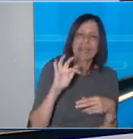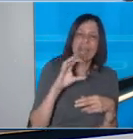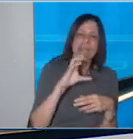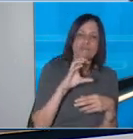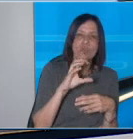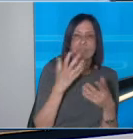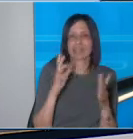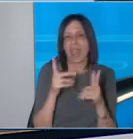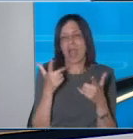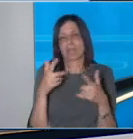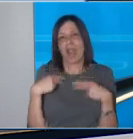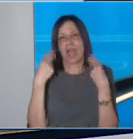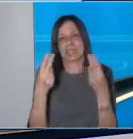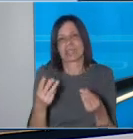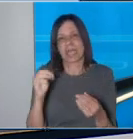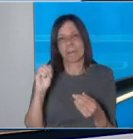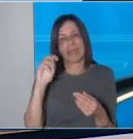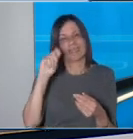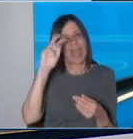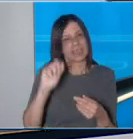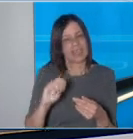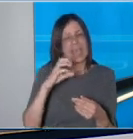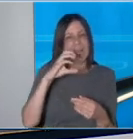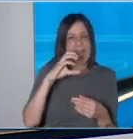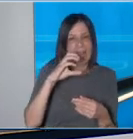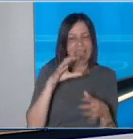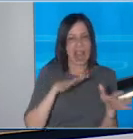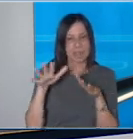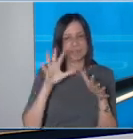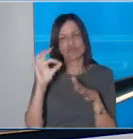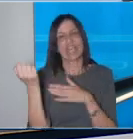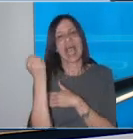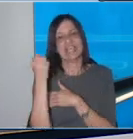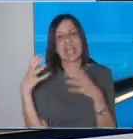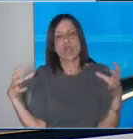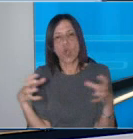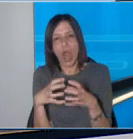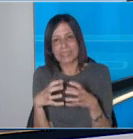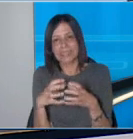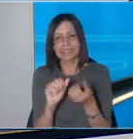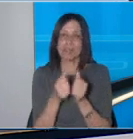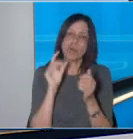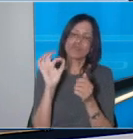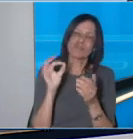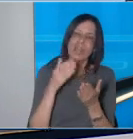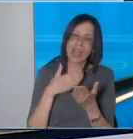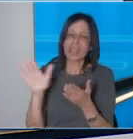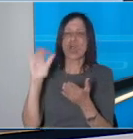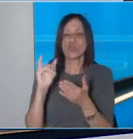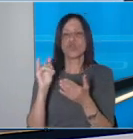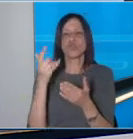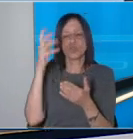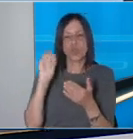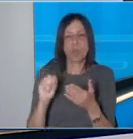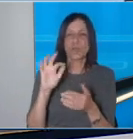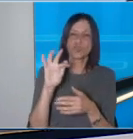חשש ממנו? למה להחזיר את מתן כהנה אל הממשלה כדי שיחזק את הקואליציה אם לא בשביל להדיח את יונטוב קלפון? אז בואו ננסה לבקש